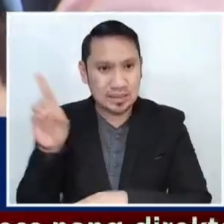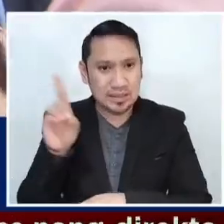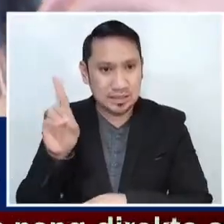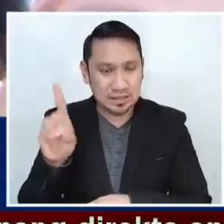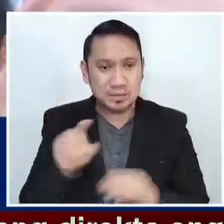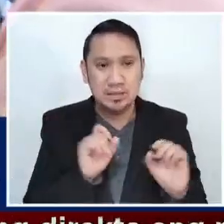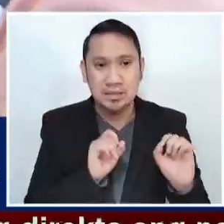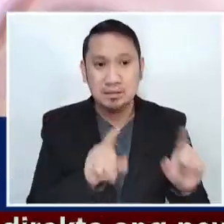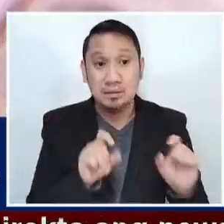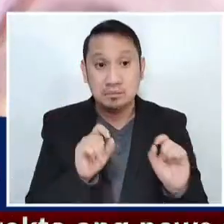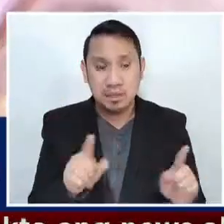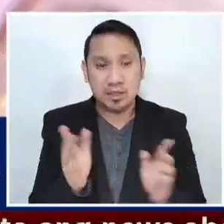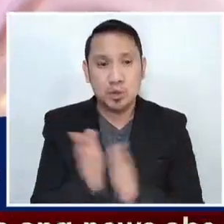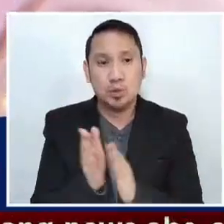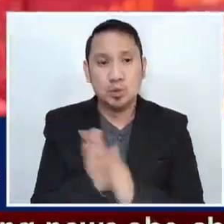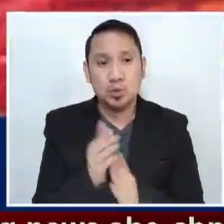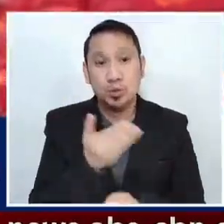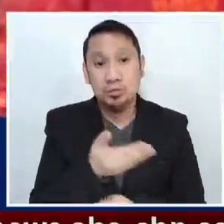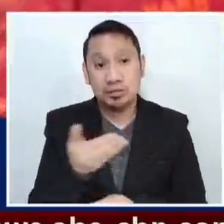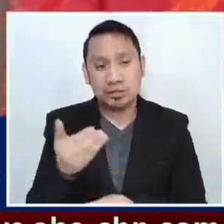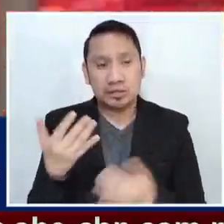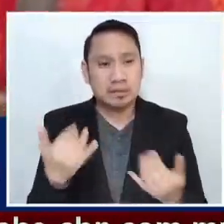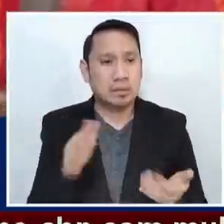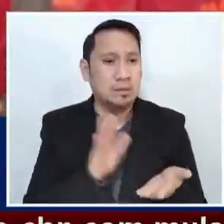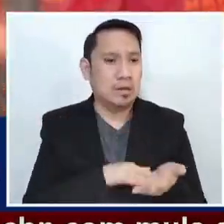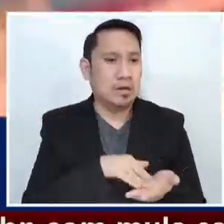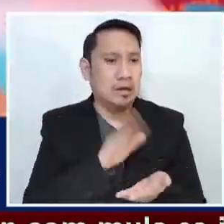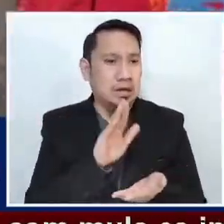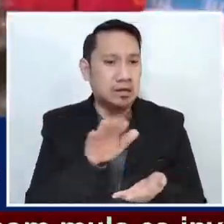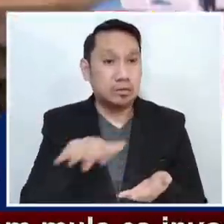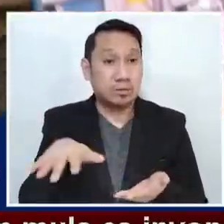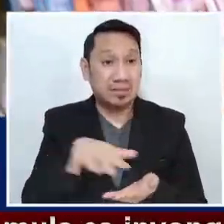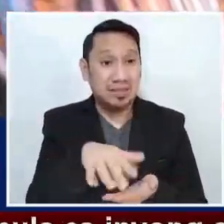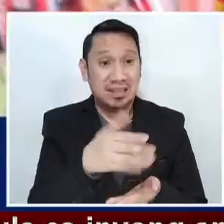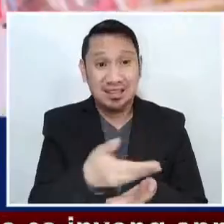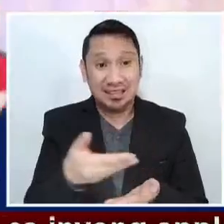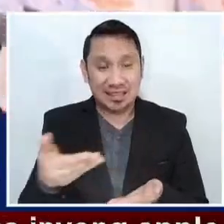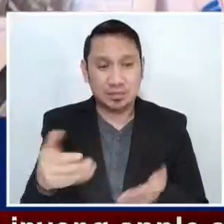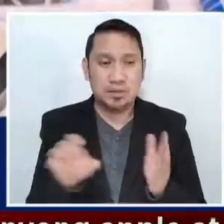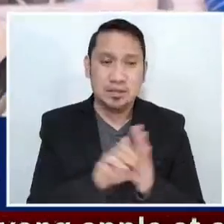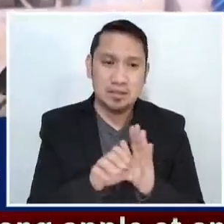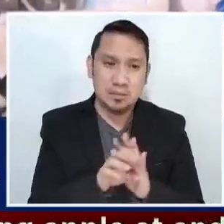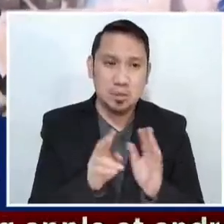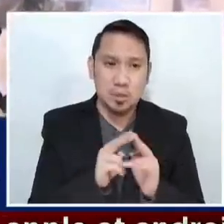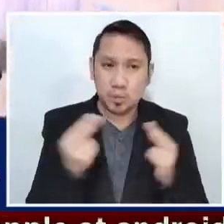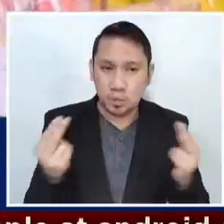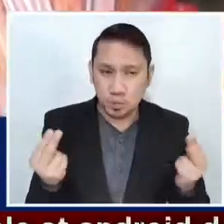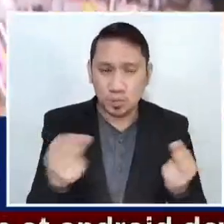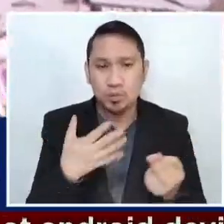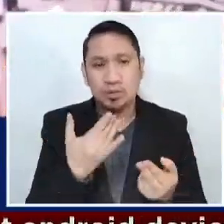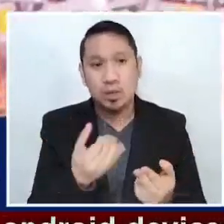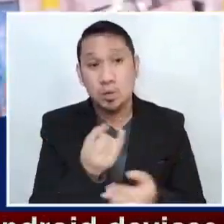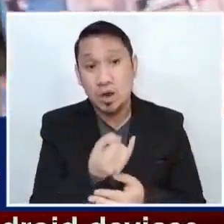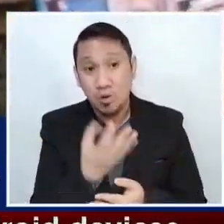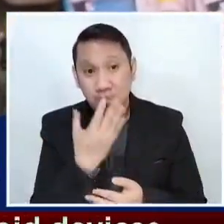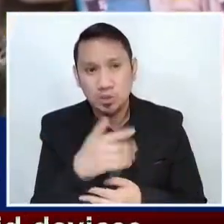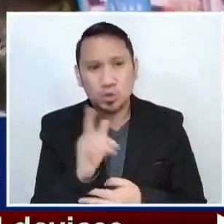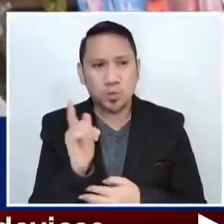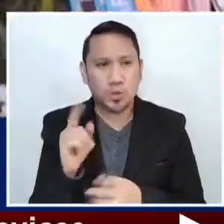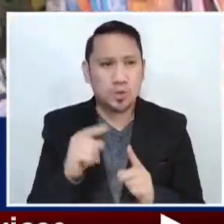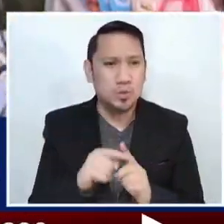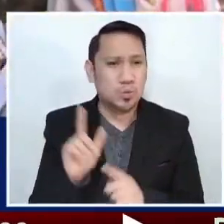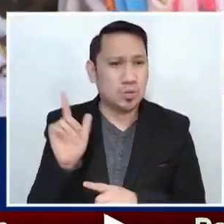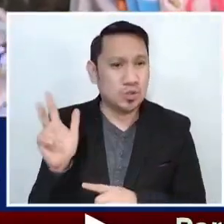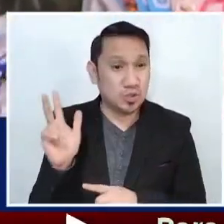ng mga school supplies. Tumaas ang presyo ng ilang gamit, gaya ng notebook na aabot sa 20 hanggang 30